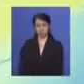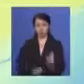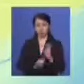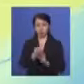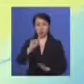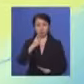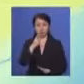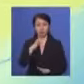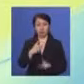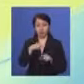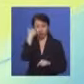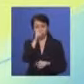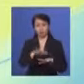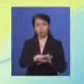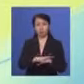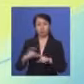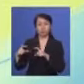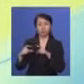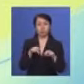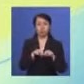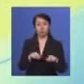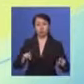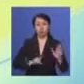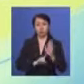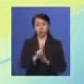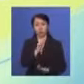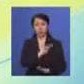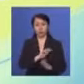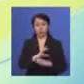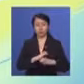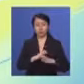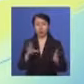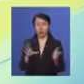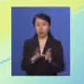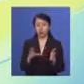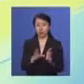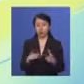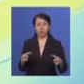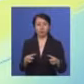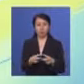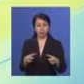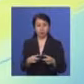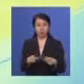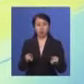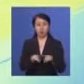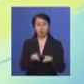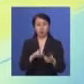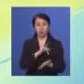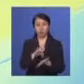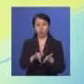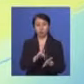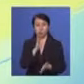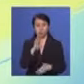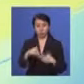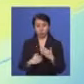с 1 декабря этого года в общественном транспорте петропавловска заработает система электронного билетирования также в городе